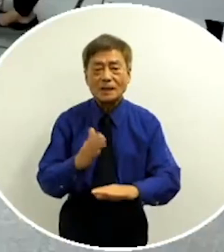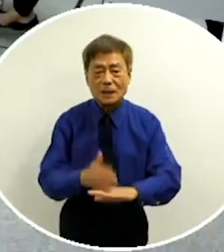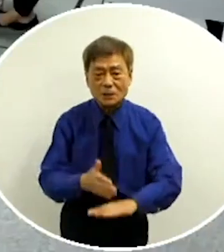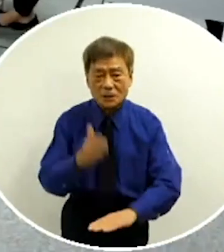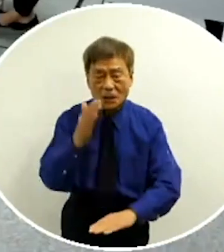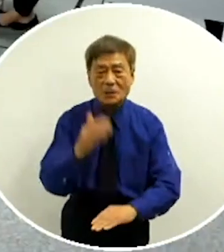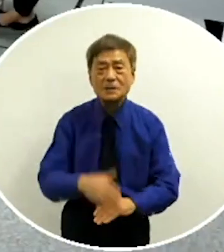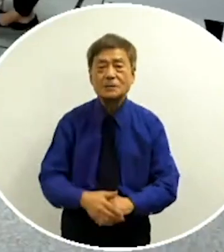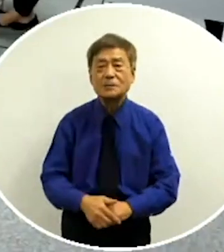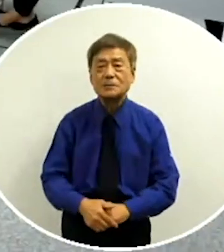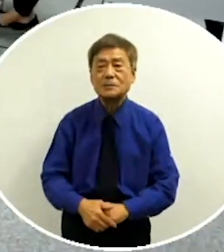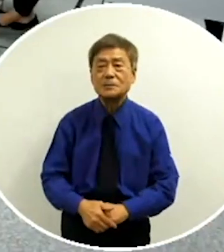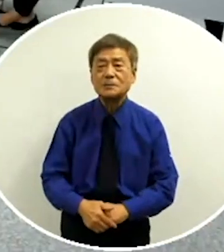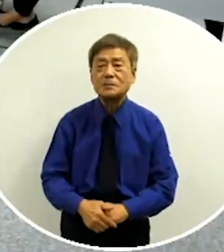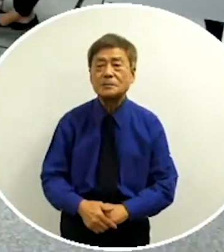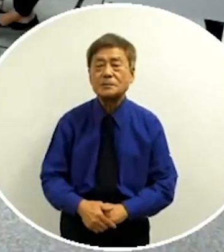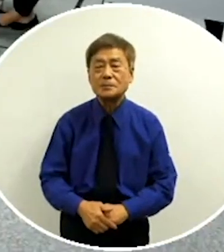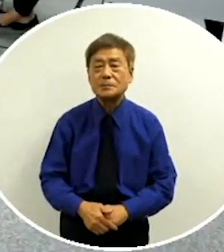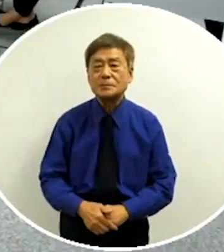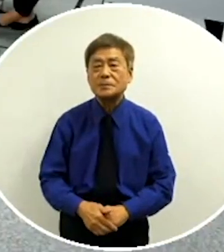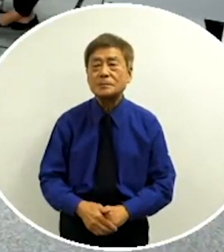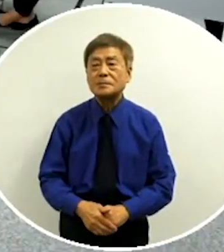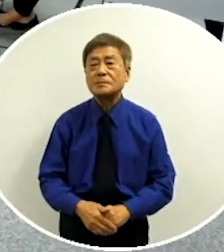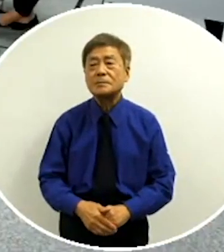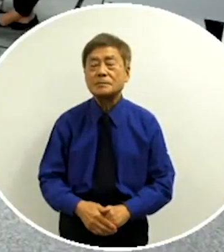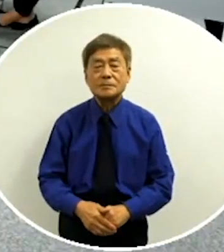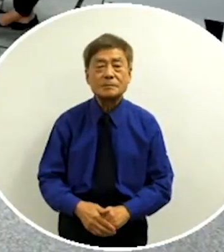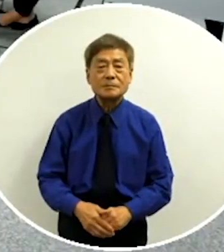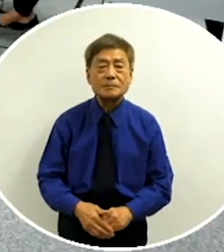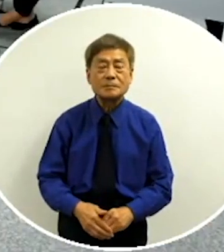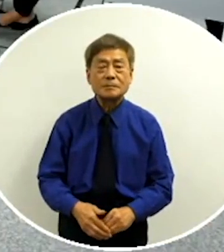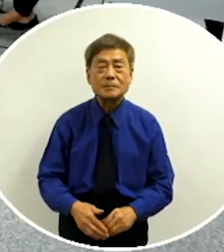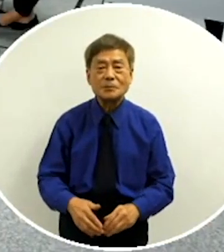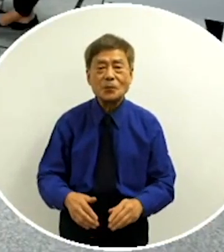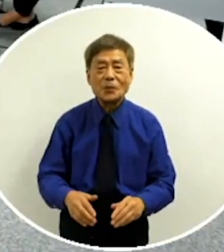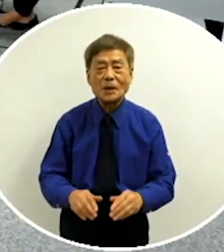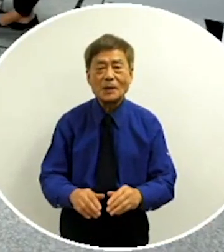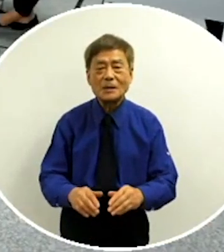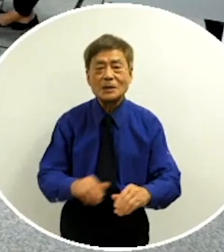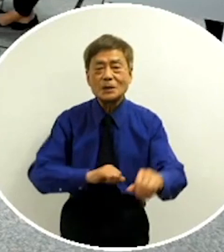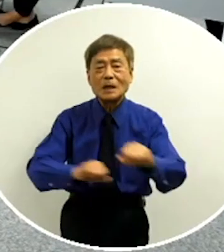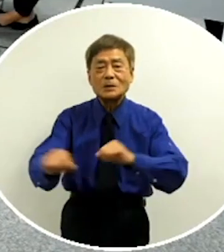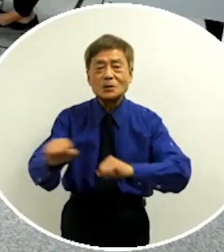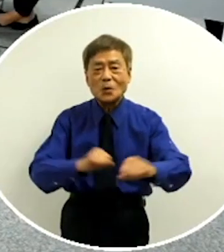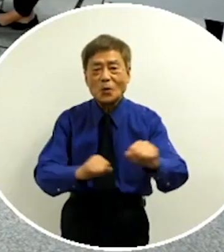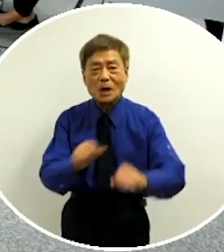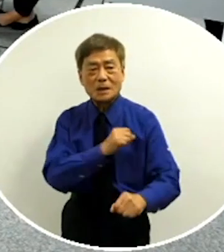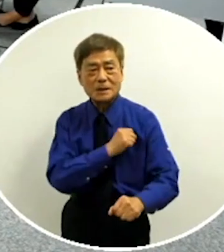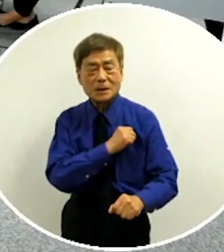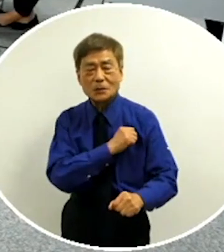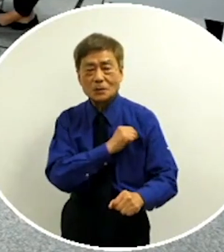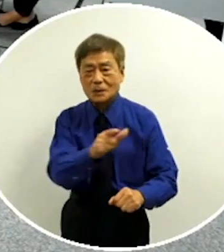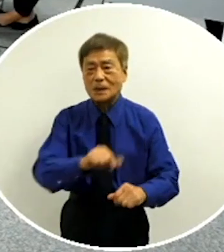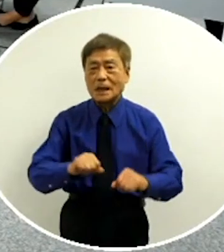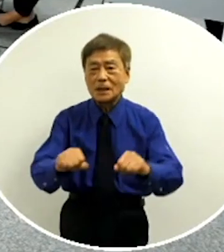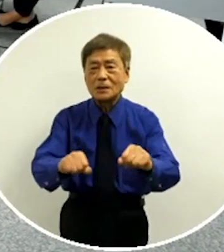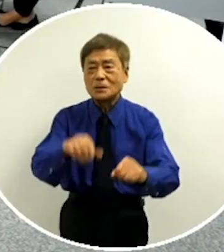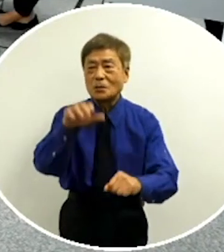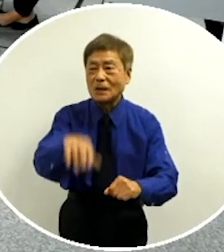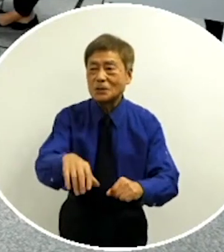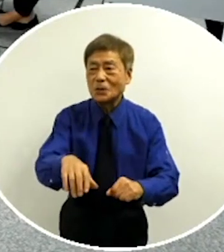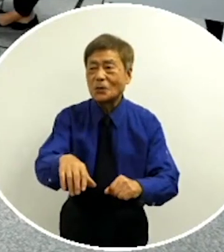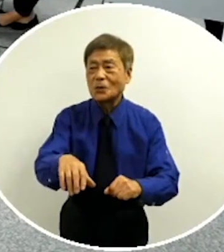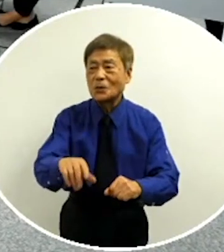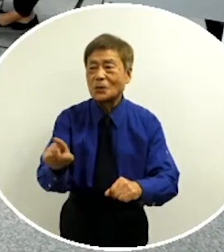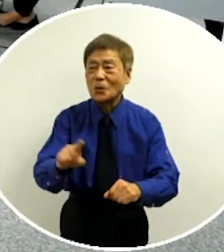では小学校ハイツ先進的な地域というところですかどうゆうちょっと